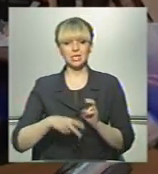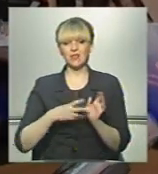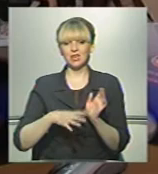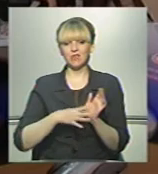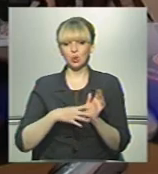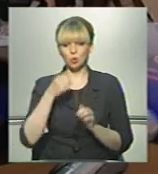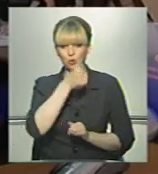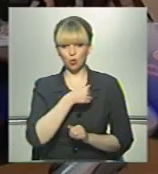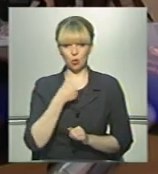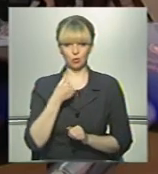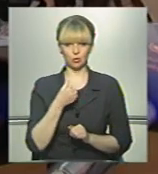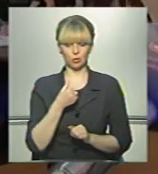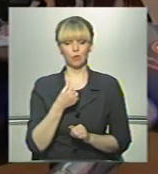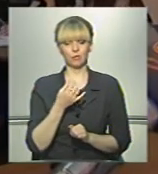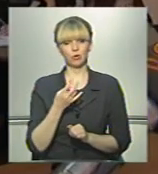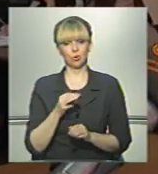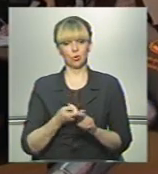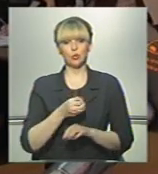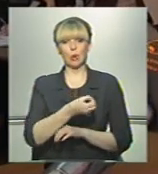90-х годов, то есть уже